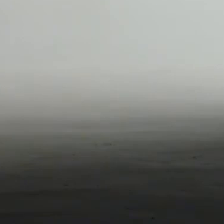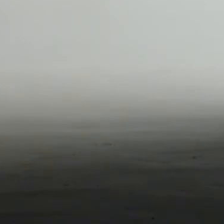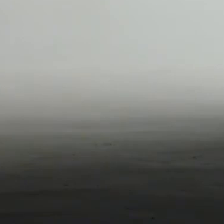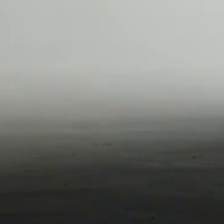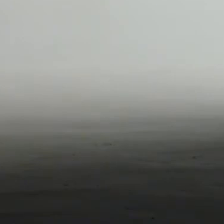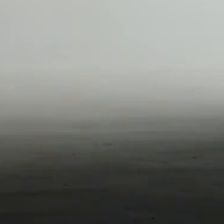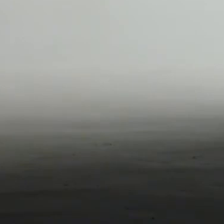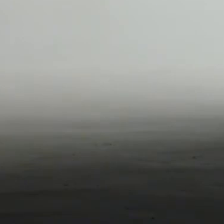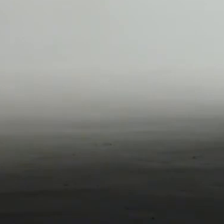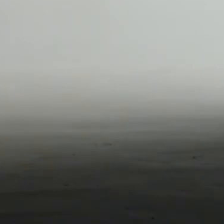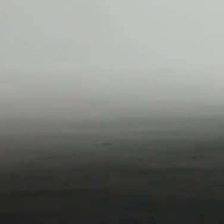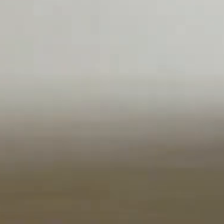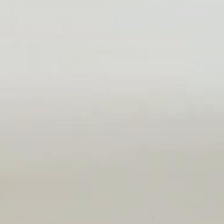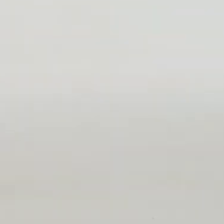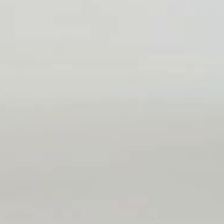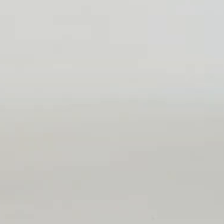Хурдлаа.